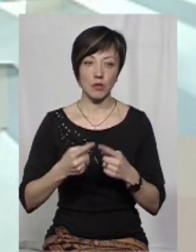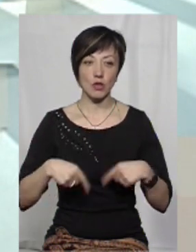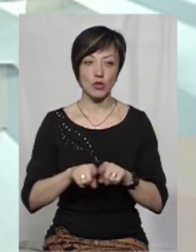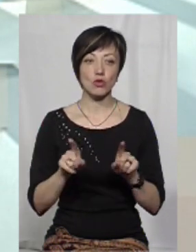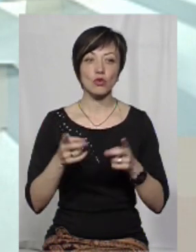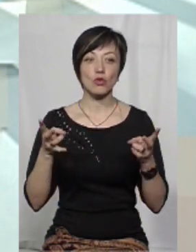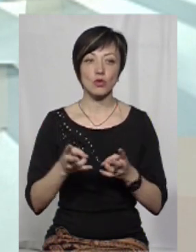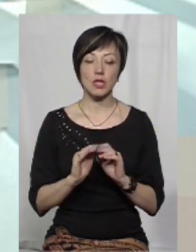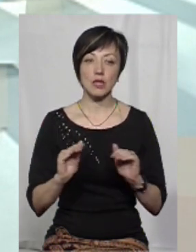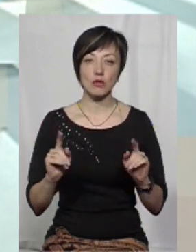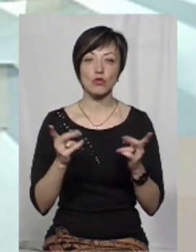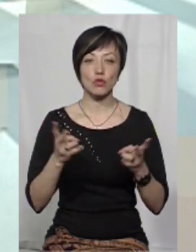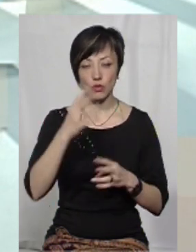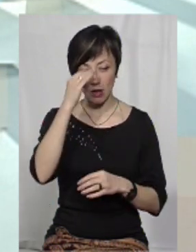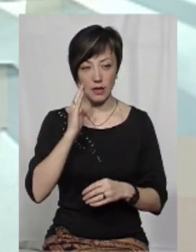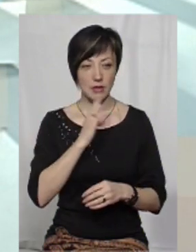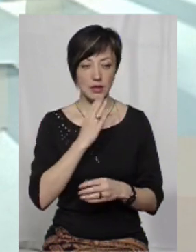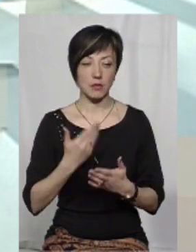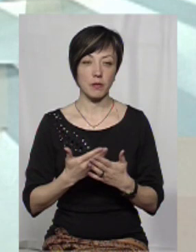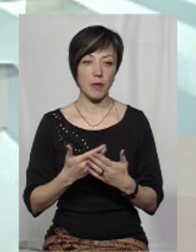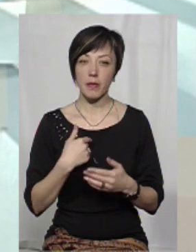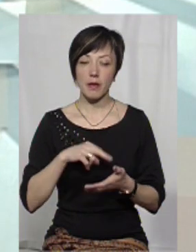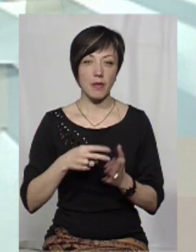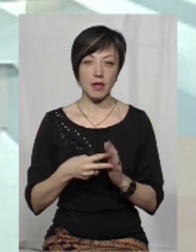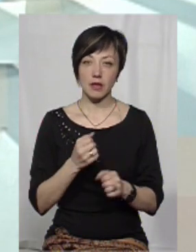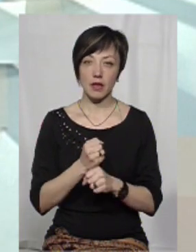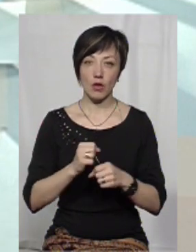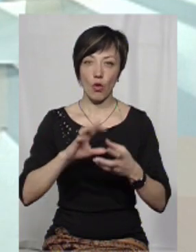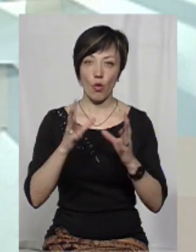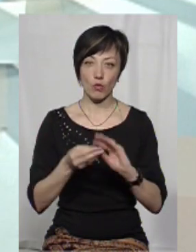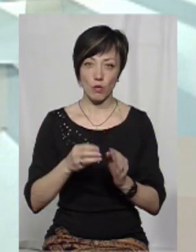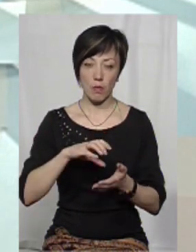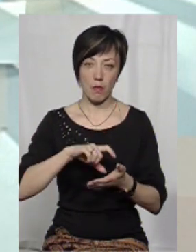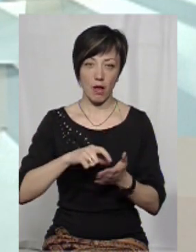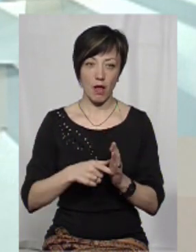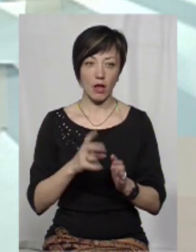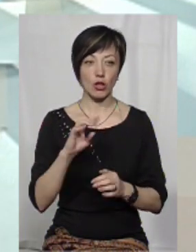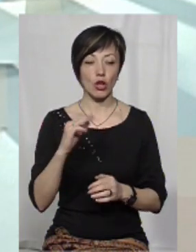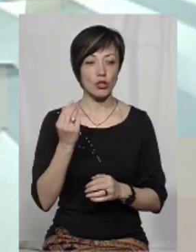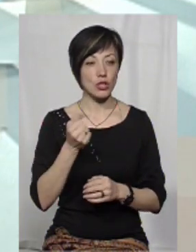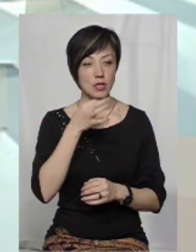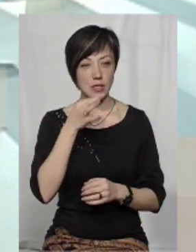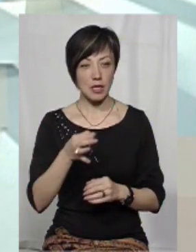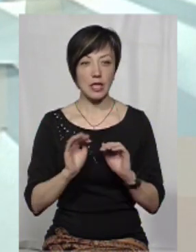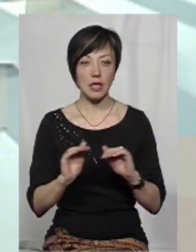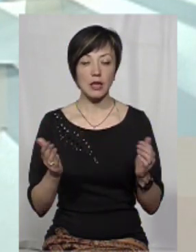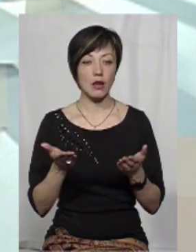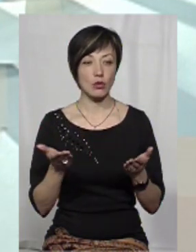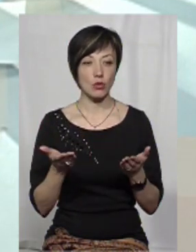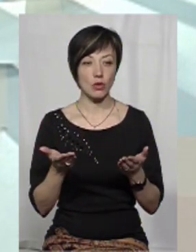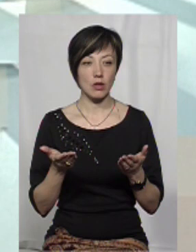відділенню, що потрібно дітям, що потрібно родителям. Допустим, ми не планували робити общую палату, а Наташа сказала, що діти,